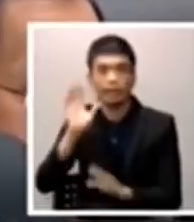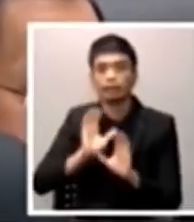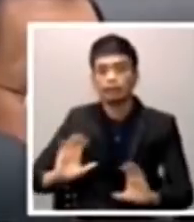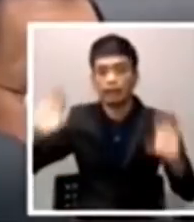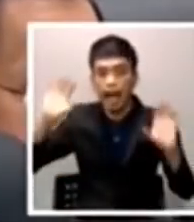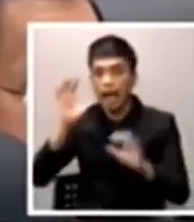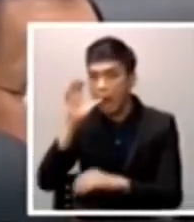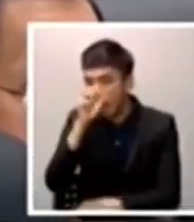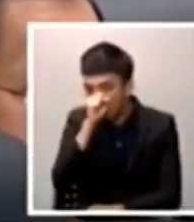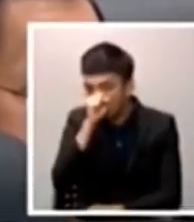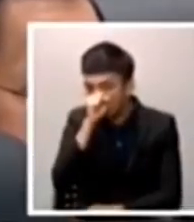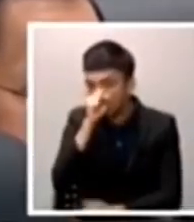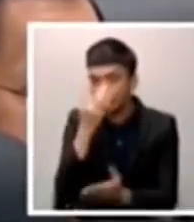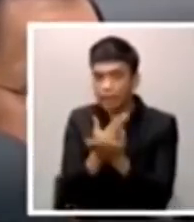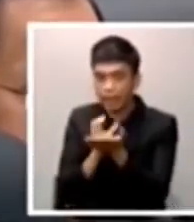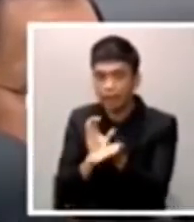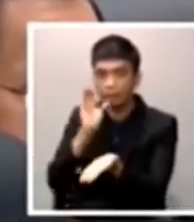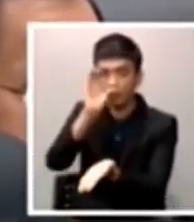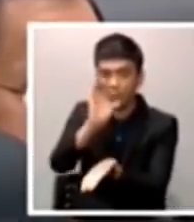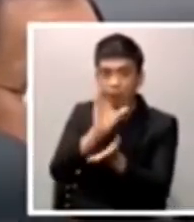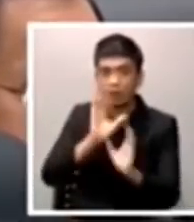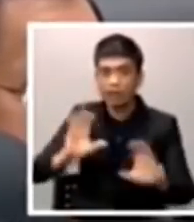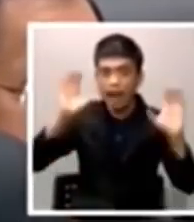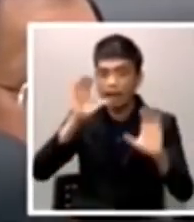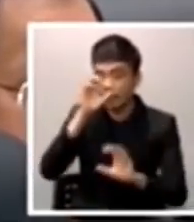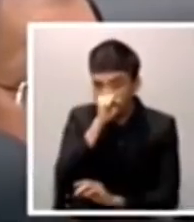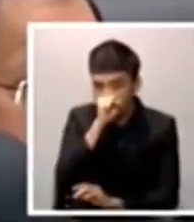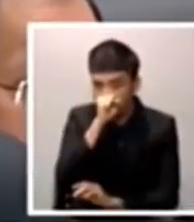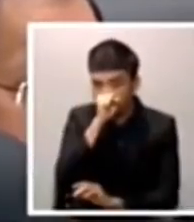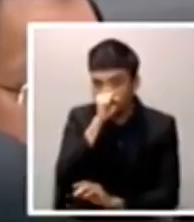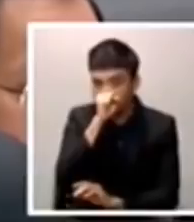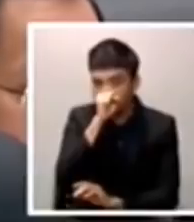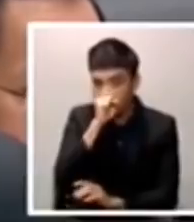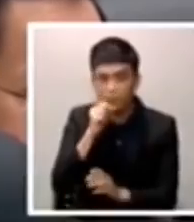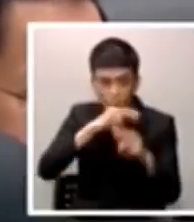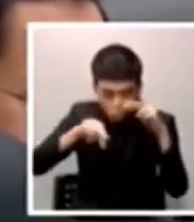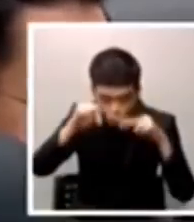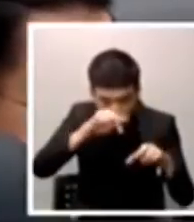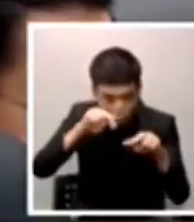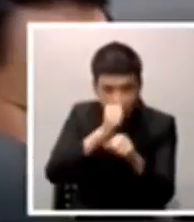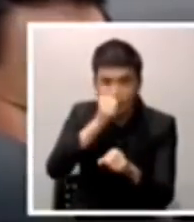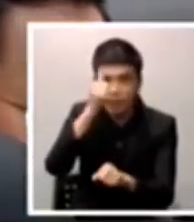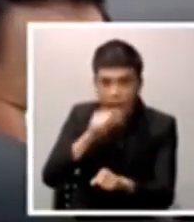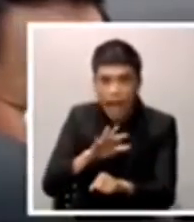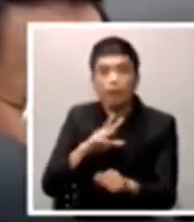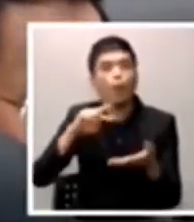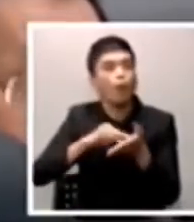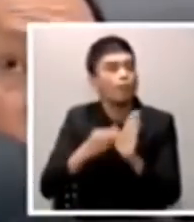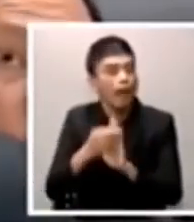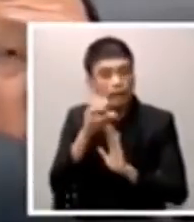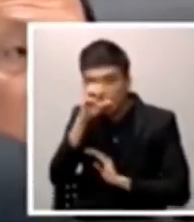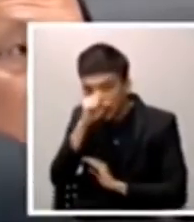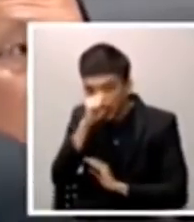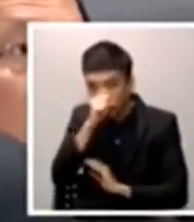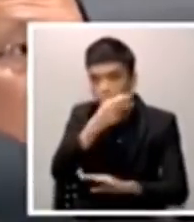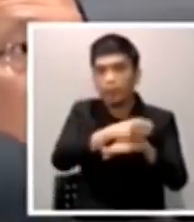านประธานงบราชการลับต้องเรียนกับท่านประธานว่าตรวจสอบไม่ได้จริงๆครับผมนี่เพราะมันเป็นงบลับท่านประธานก็มีประสบการณ์ในปี40ท่านประธาน